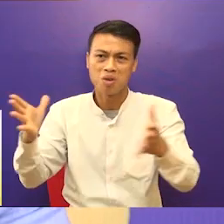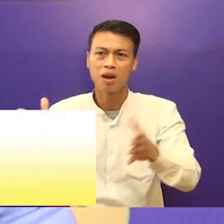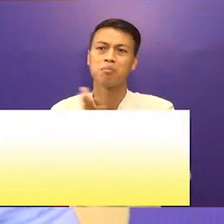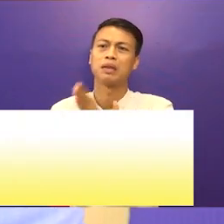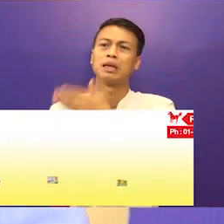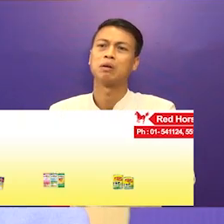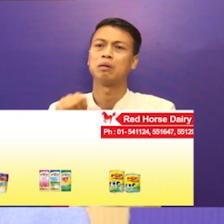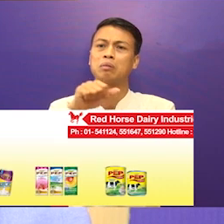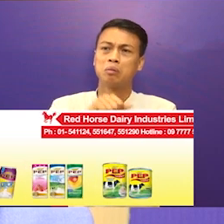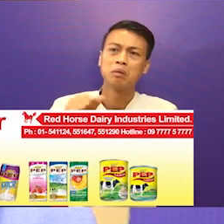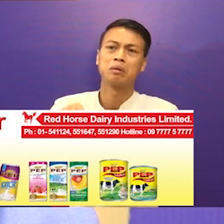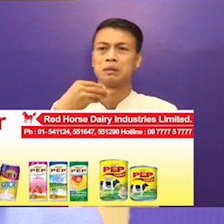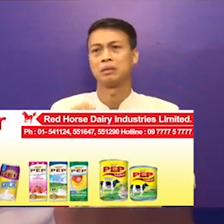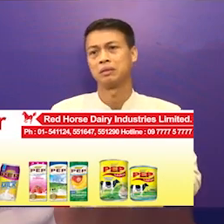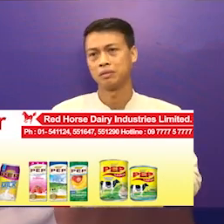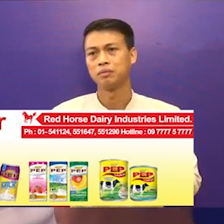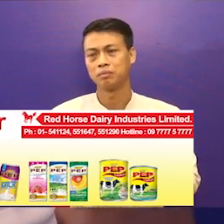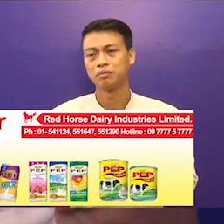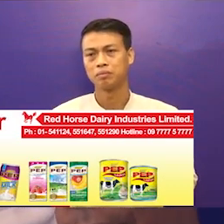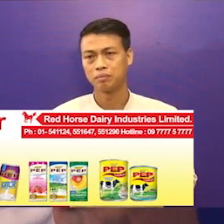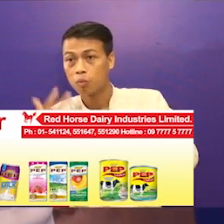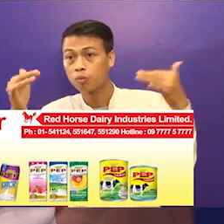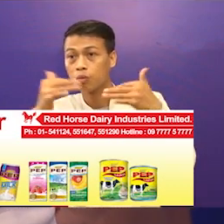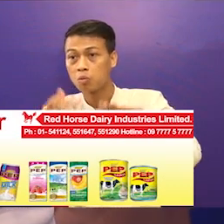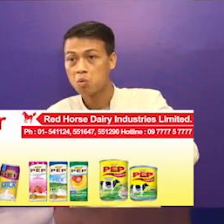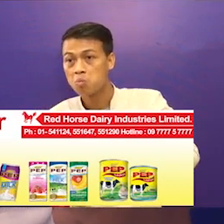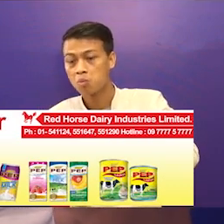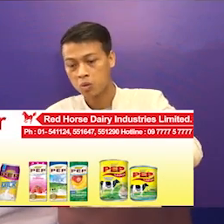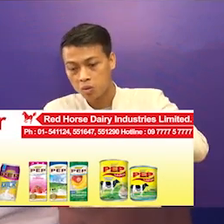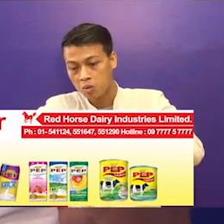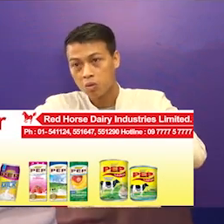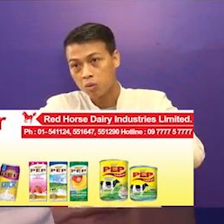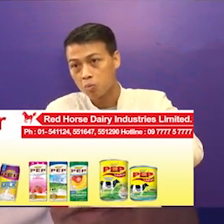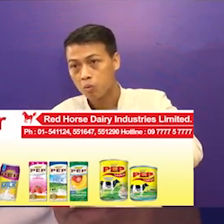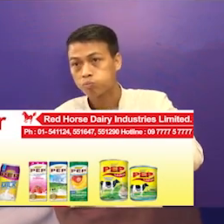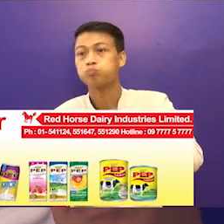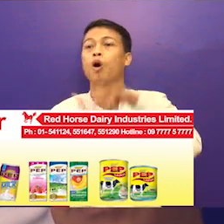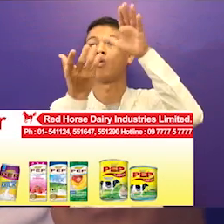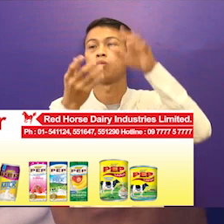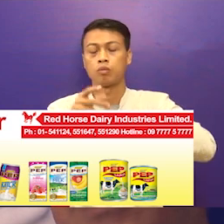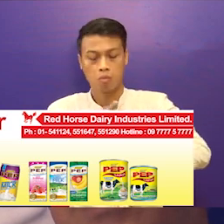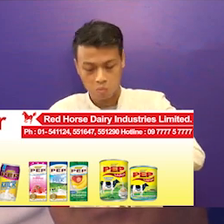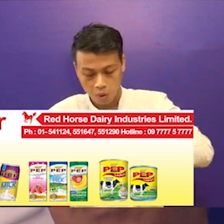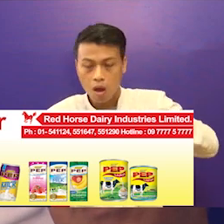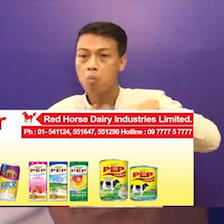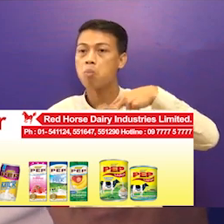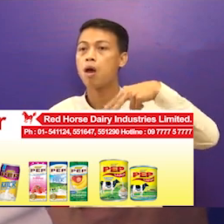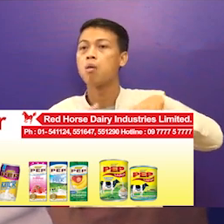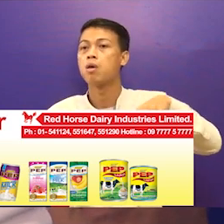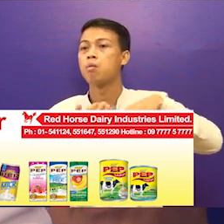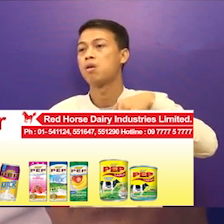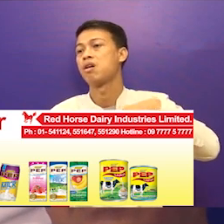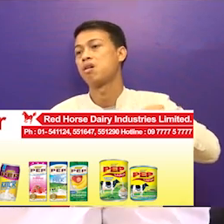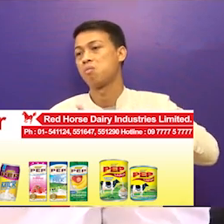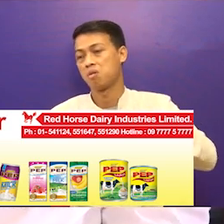်ဆရာဒါဆရာနဲ့ဆိုင်နေမေးခွန်းလို့ကျွန်တော်ထင်ပါတယ ်ဒီမတန်ဆွမ်းအခွင့်အရေးကိုကောင်ထယ်ဖို့အပိုင်းမှာခုန policy maker ရယ် policy ကိုကောင်ထယ်ဖို့